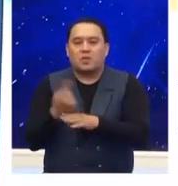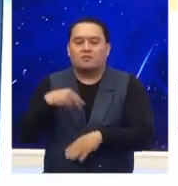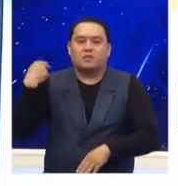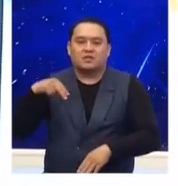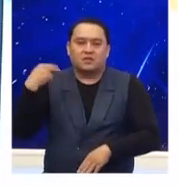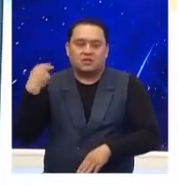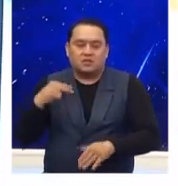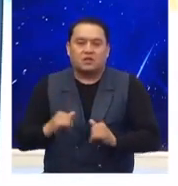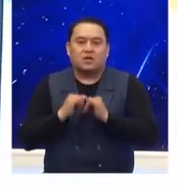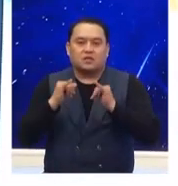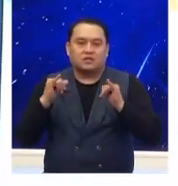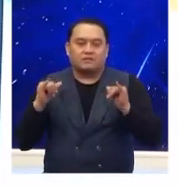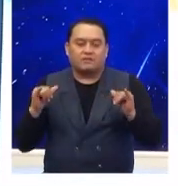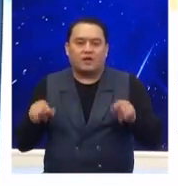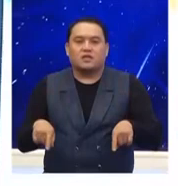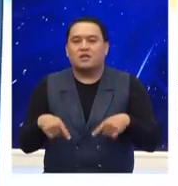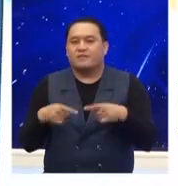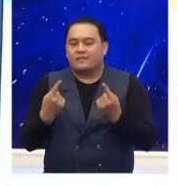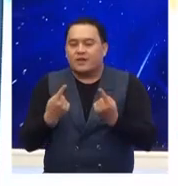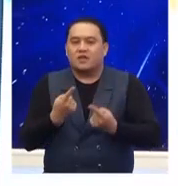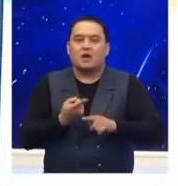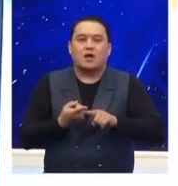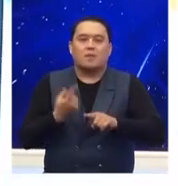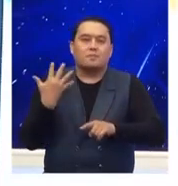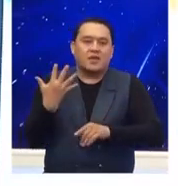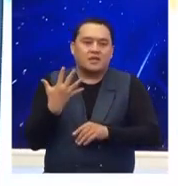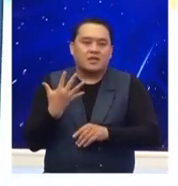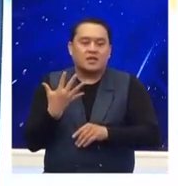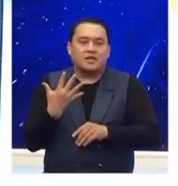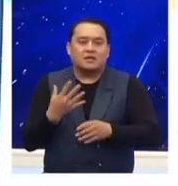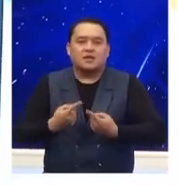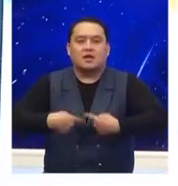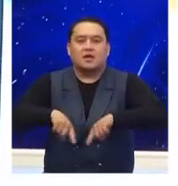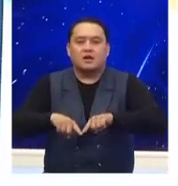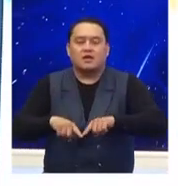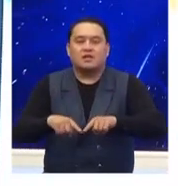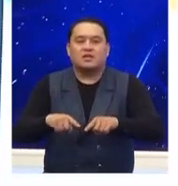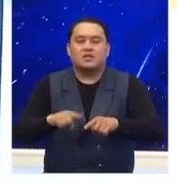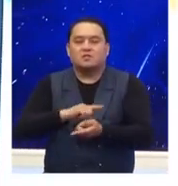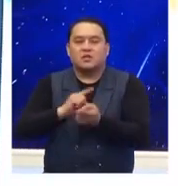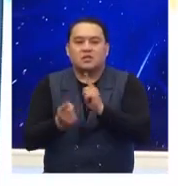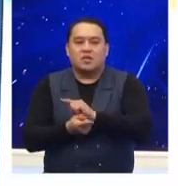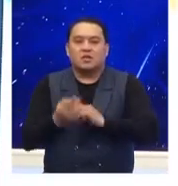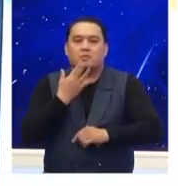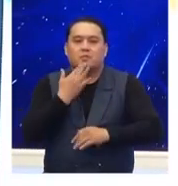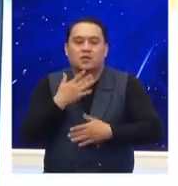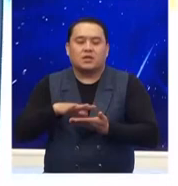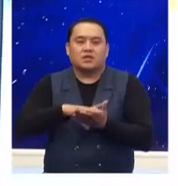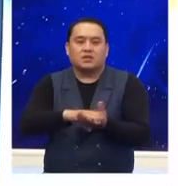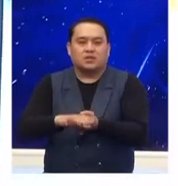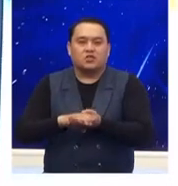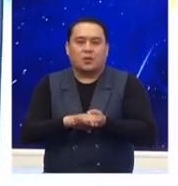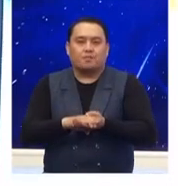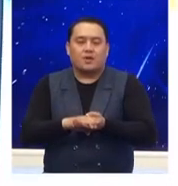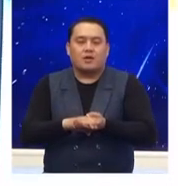президентом Нурсултаном Абишевичем Назарбаевым в 5 институциональных реформах и плане нации.